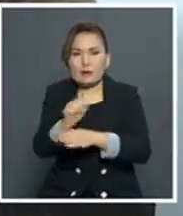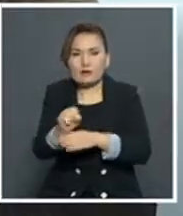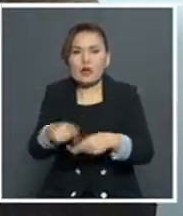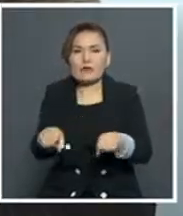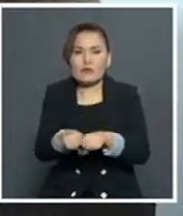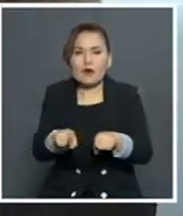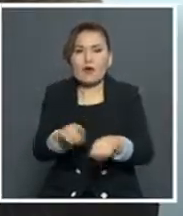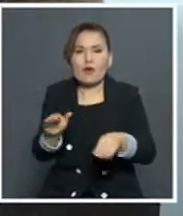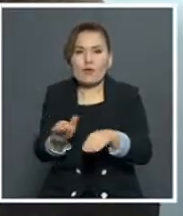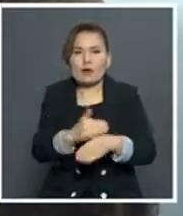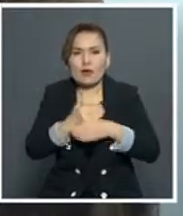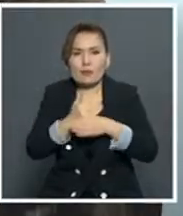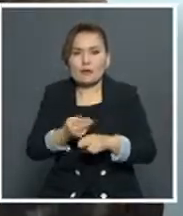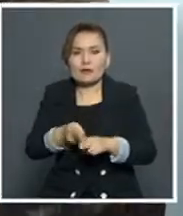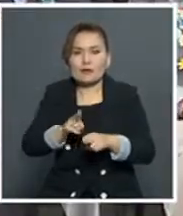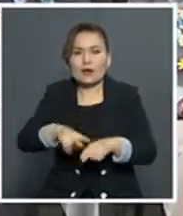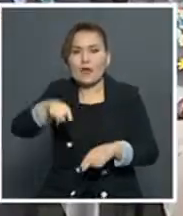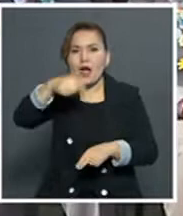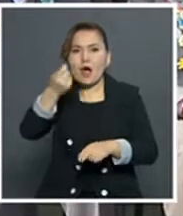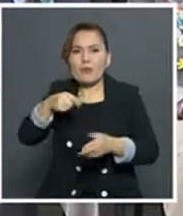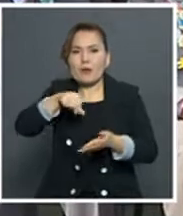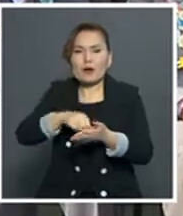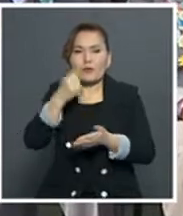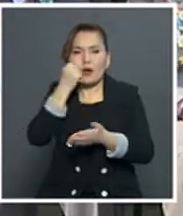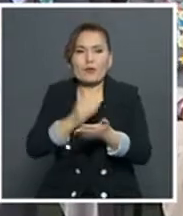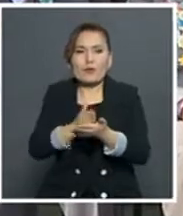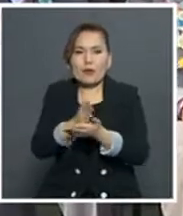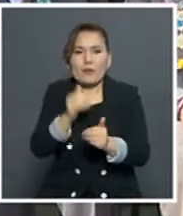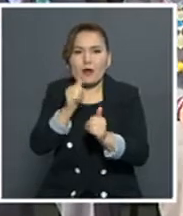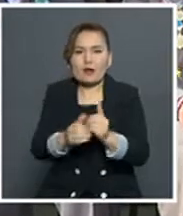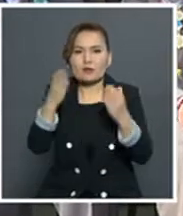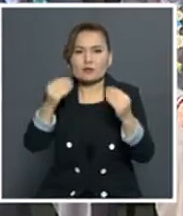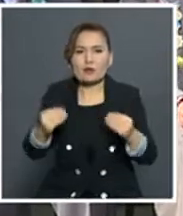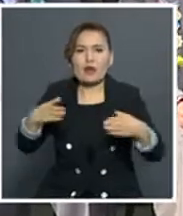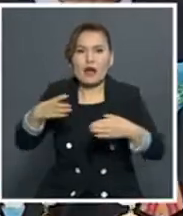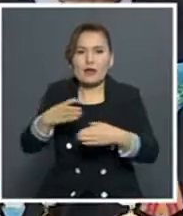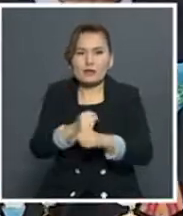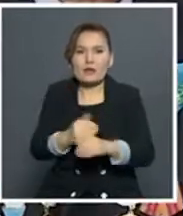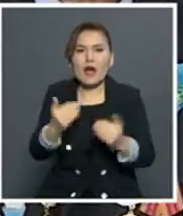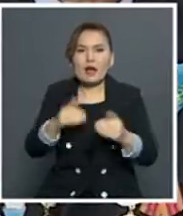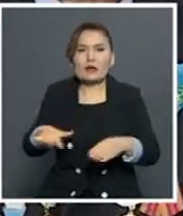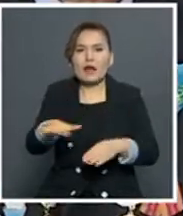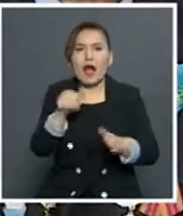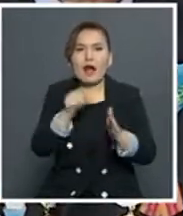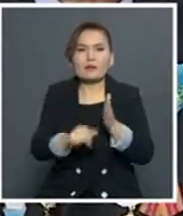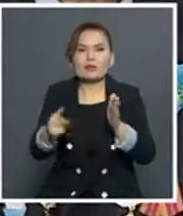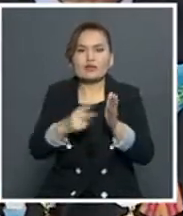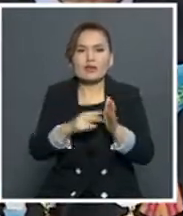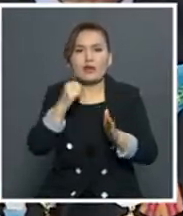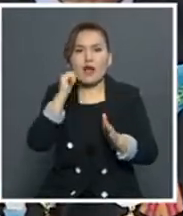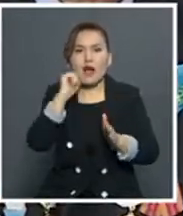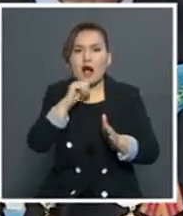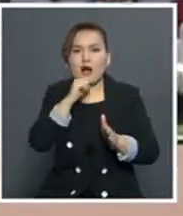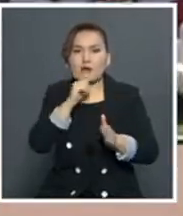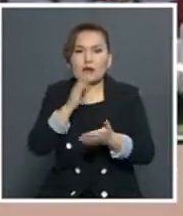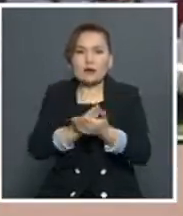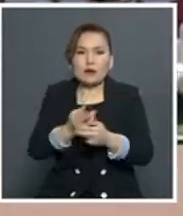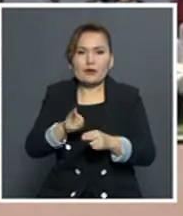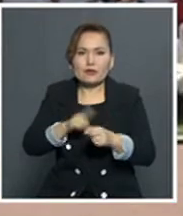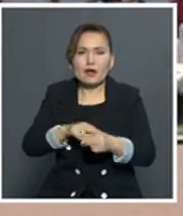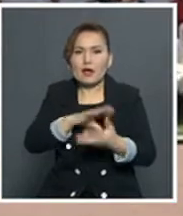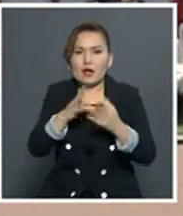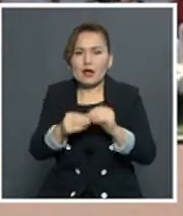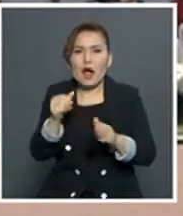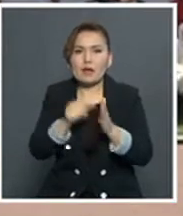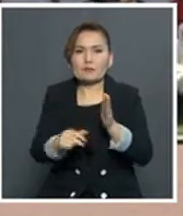атқарылды. Оқ пен оттан аман келген майдангерлер қатары күн өткен сайын азайып барады. Қазір аймақта 67 ардагер бар. Қаржылай көмектің жалпы сомасы 67